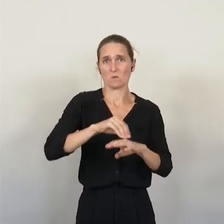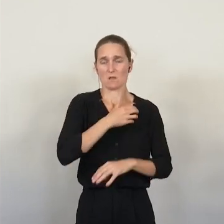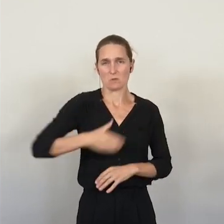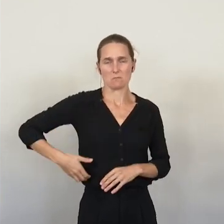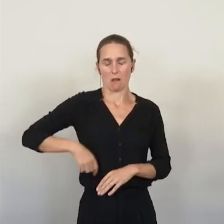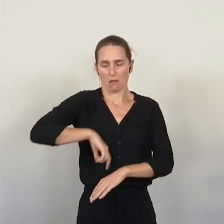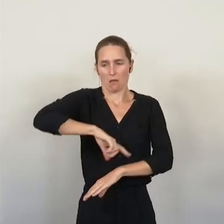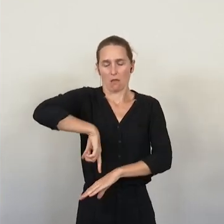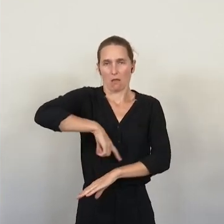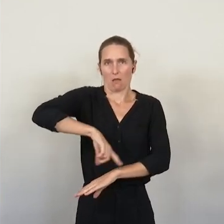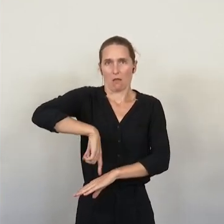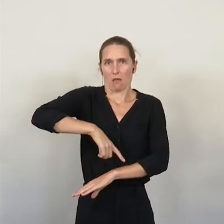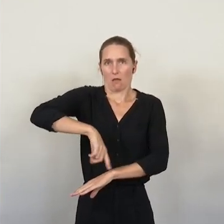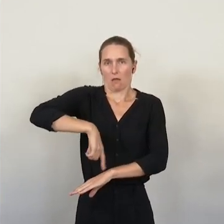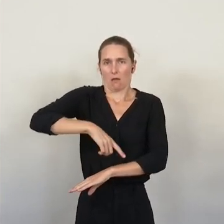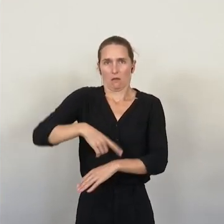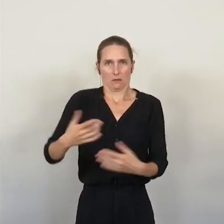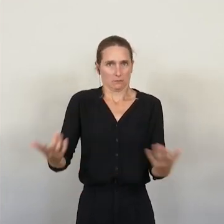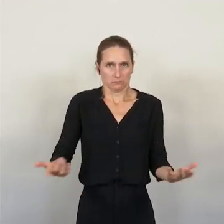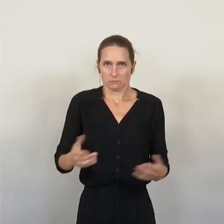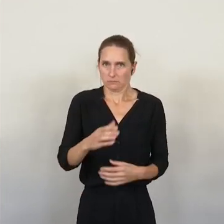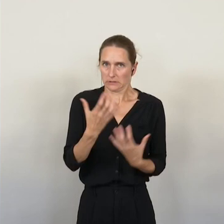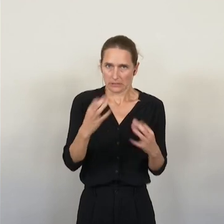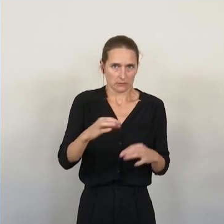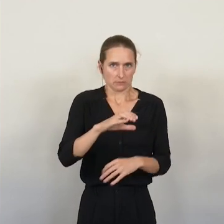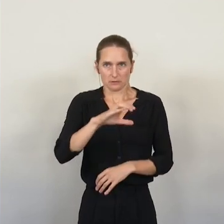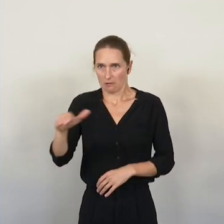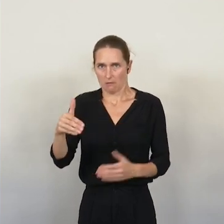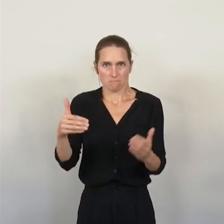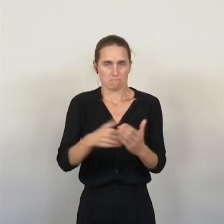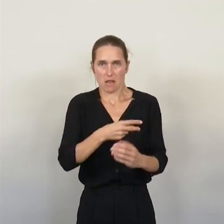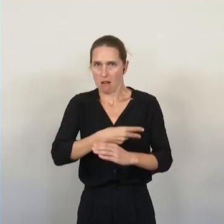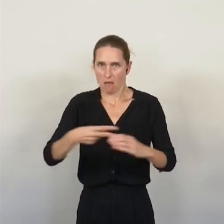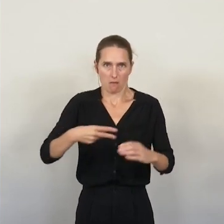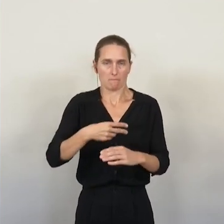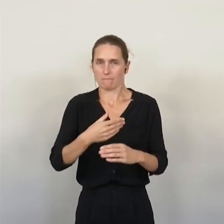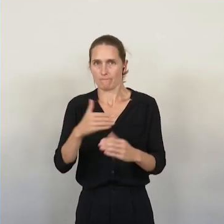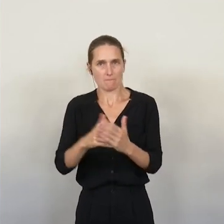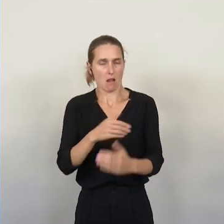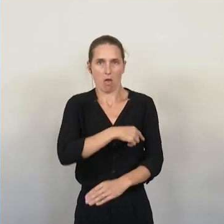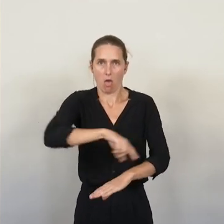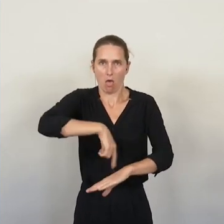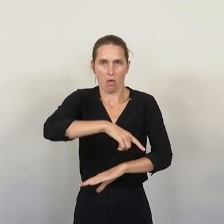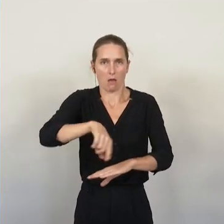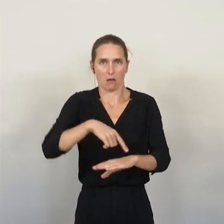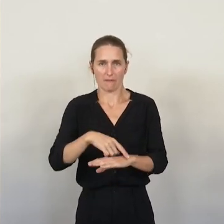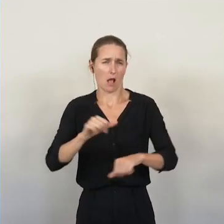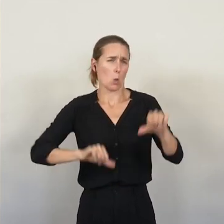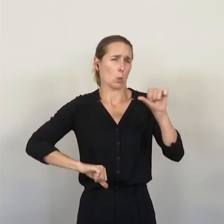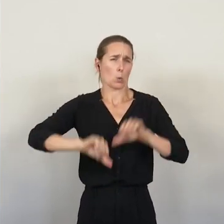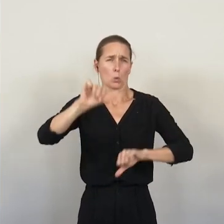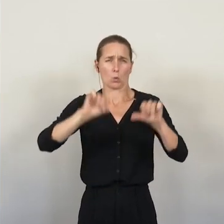peut-être en centaines des heures passées en invective en concours de celui qui a la plus grosse poutre dans